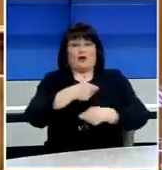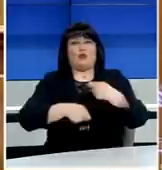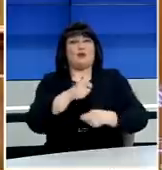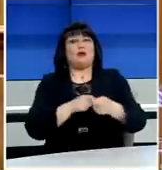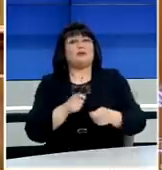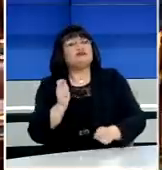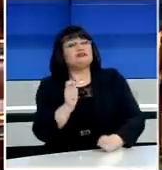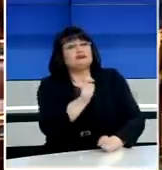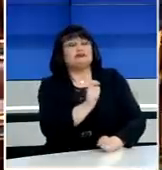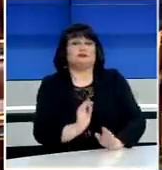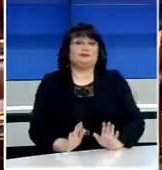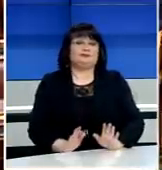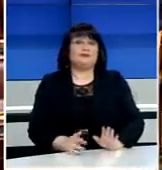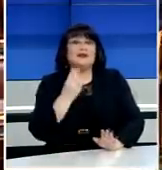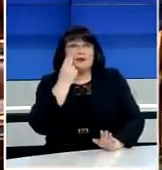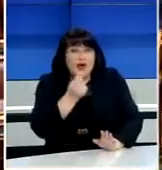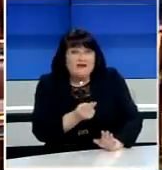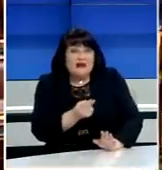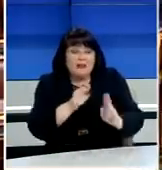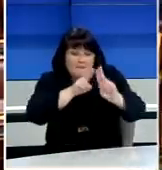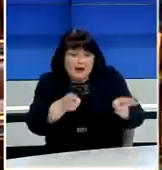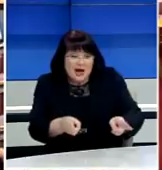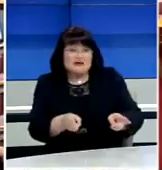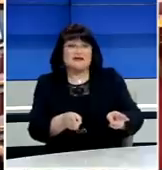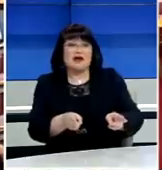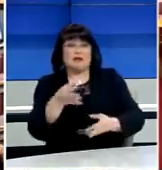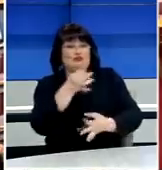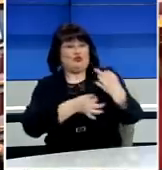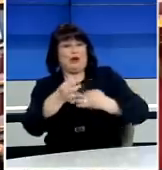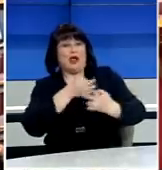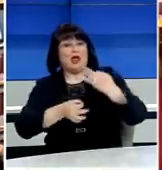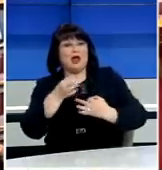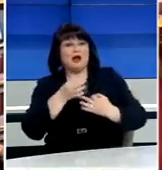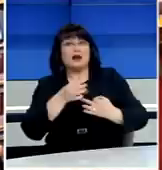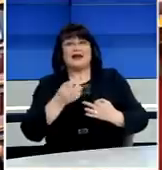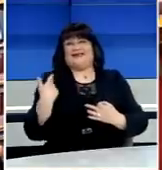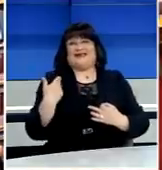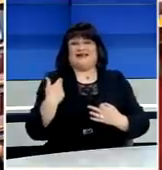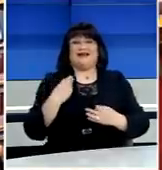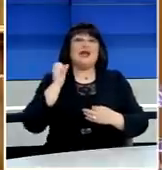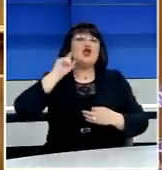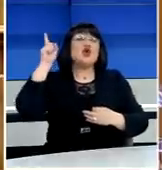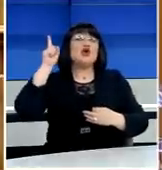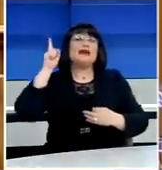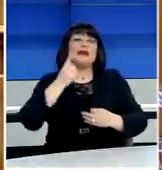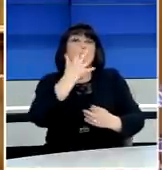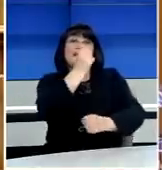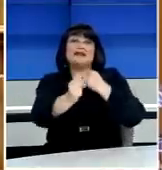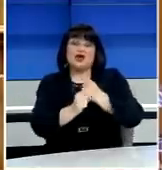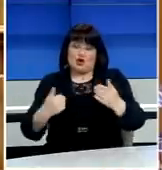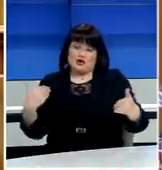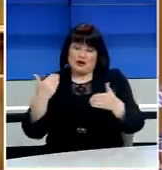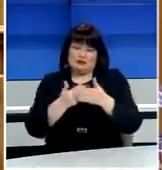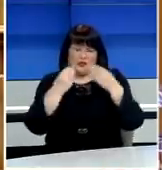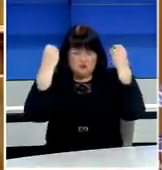Δεκέμβρη στα μαγαζιά, στους καταστηματάρχες και μου λέγανε ήταν οι χειρότερες γιορτές των τελευταίων 5 χρόνων. Και απορούσα, έλεγα